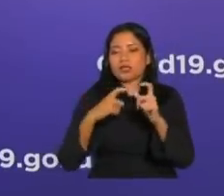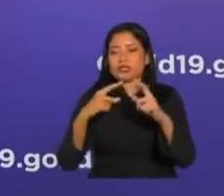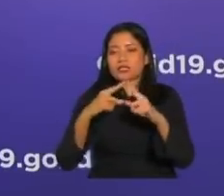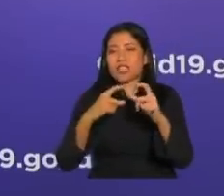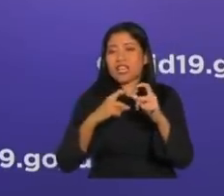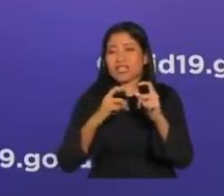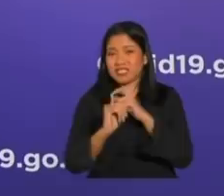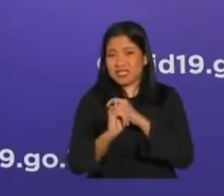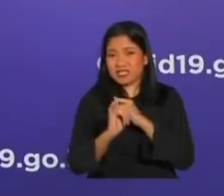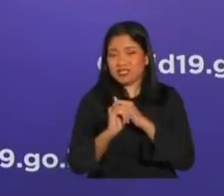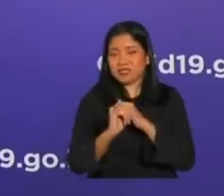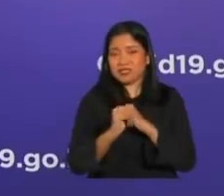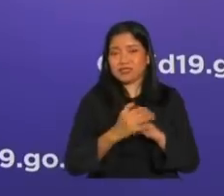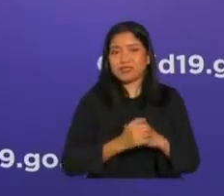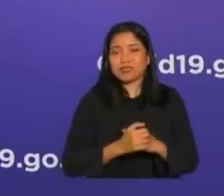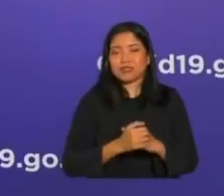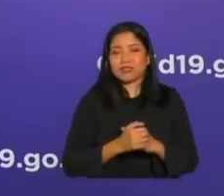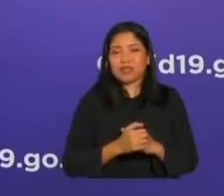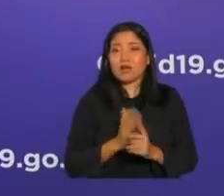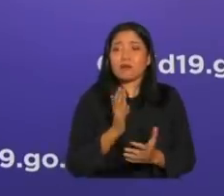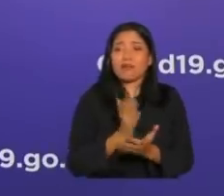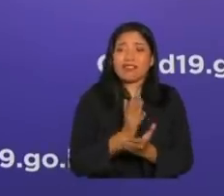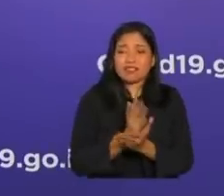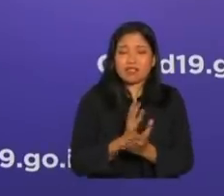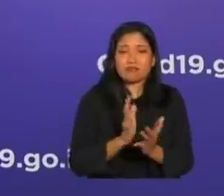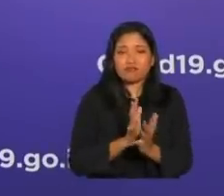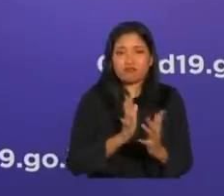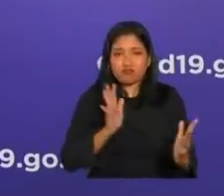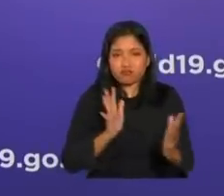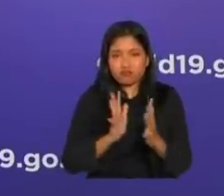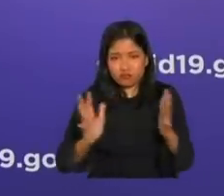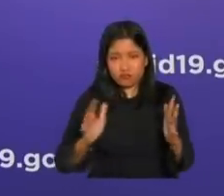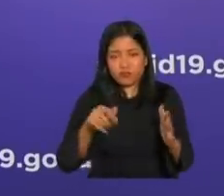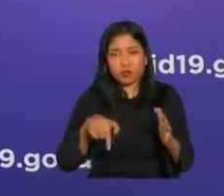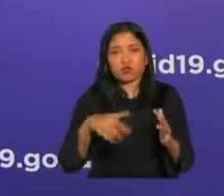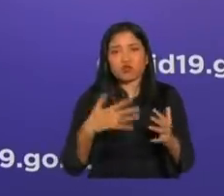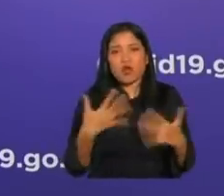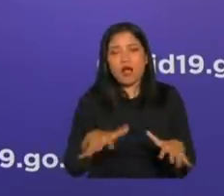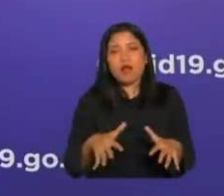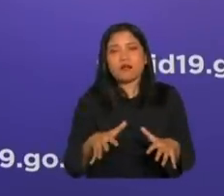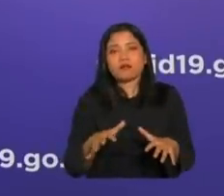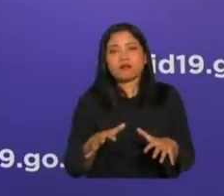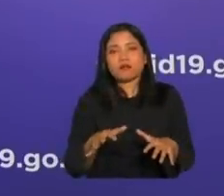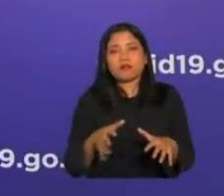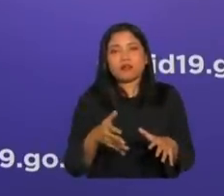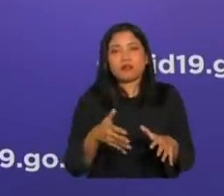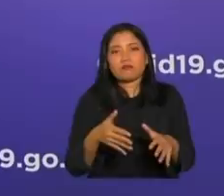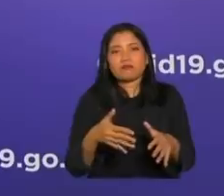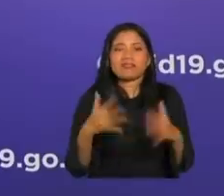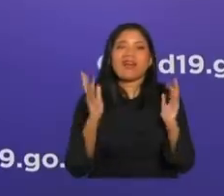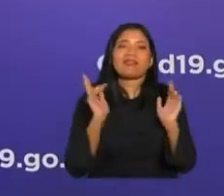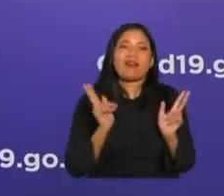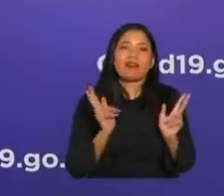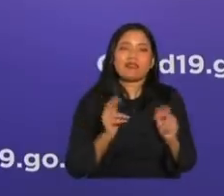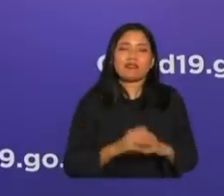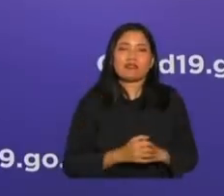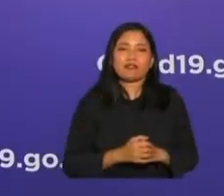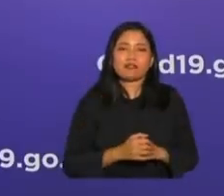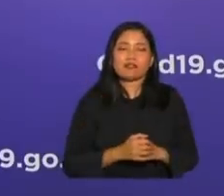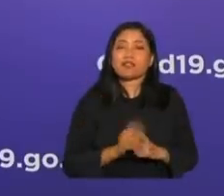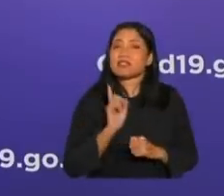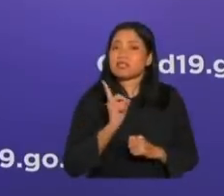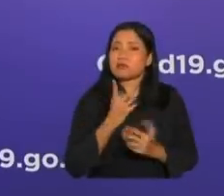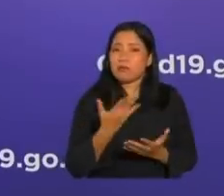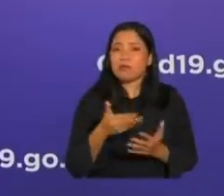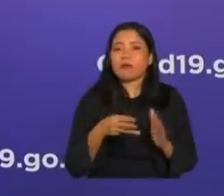mengendorkan pembatasan-pembatasan dibidang pspb Kami sedang melakukan kajian ini karena problem